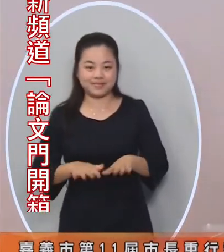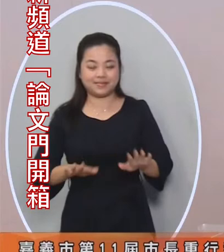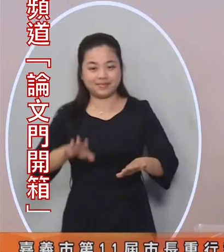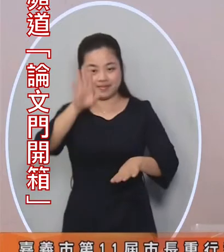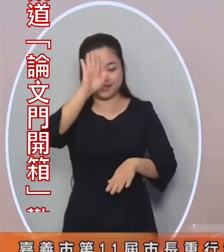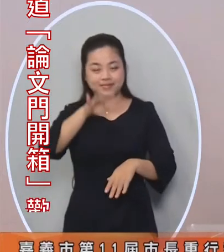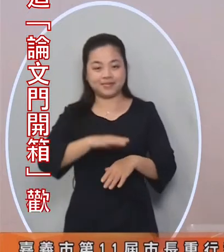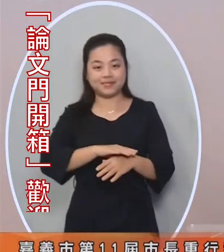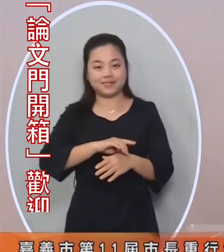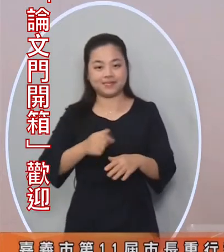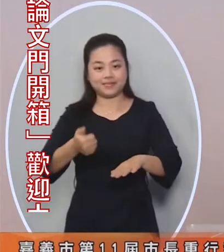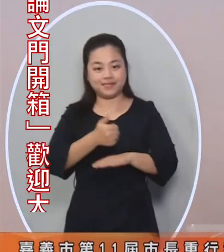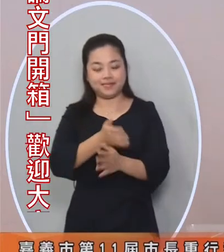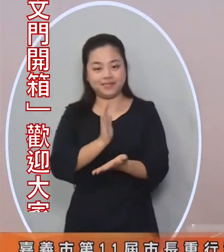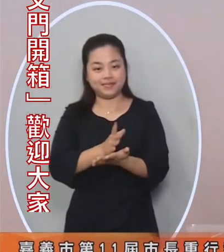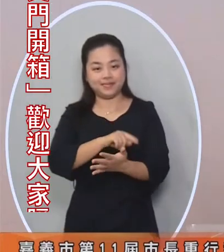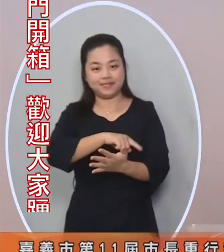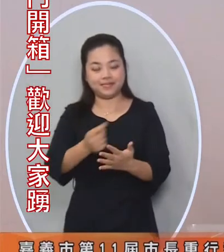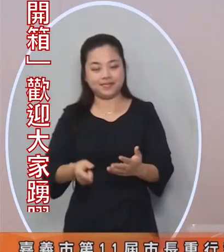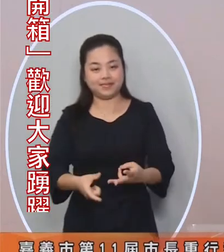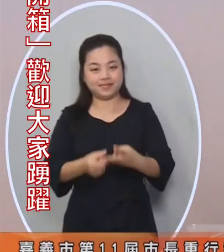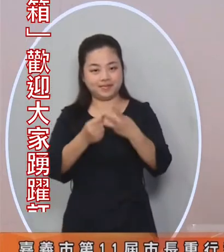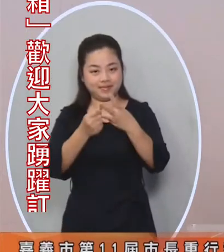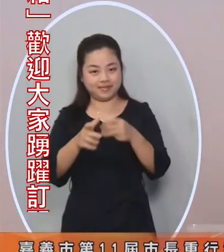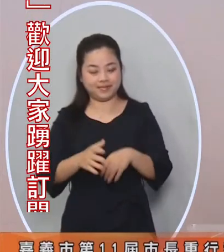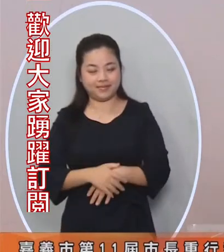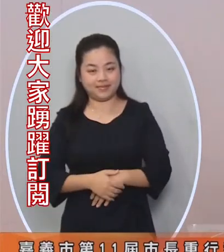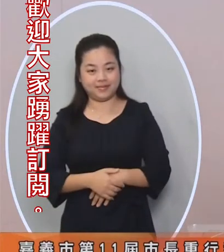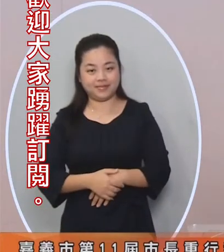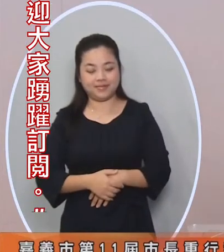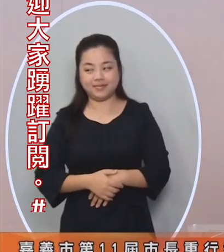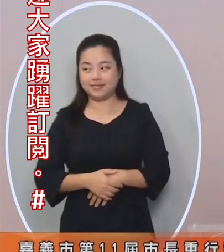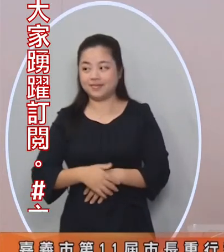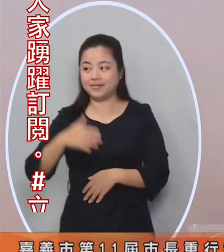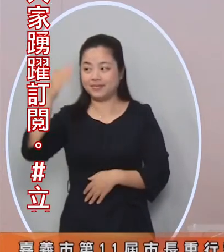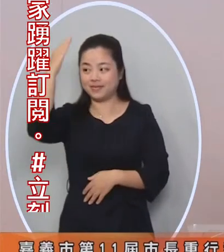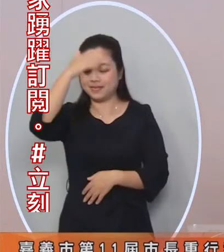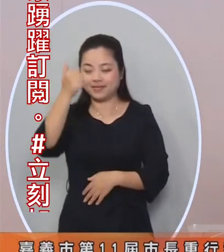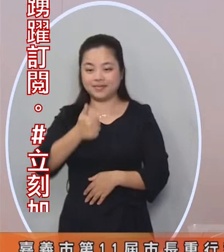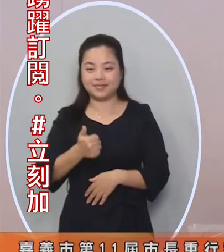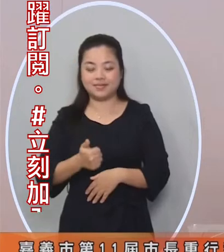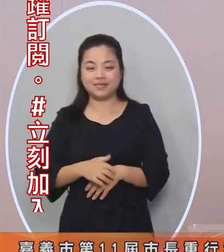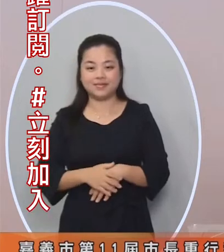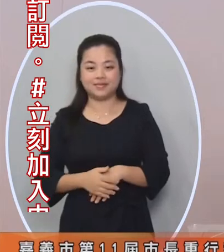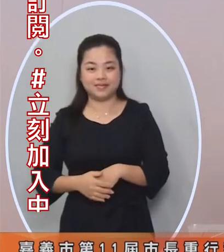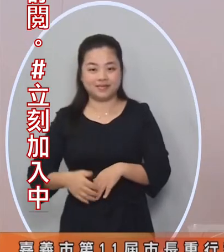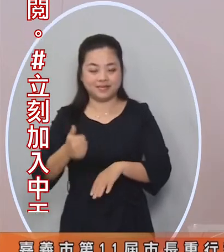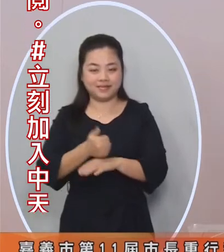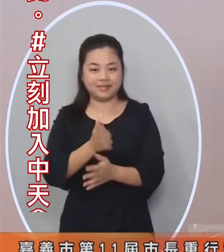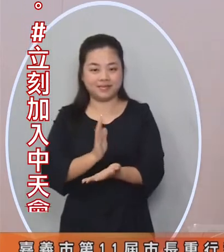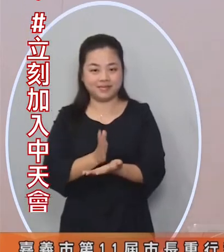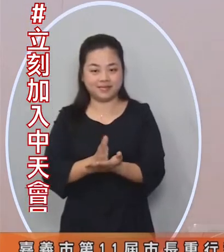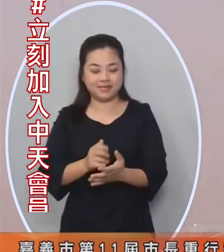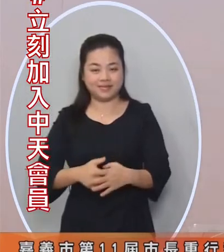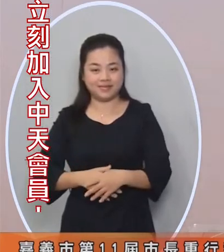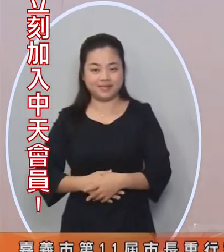请发言顺序第三位郑凯生先生上台发言。